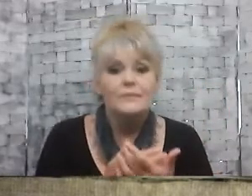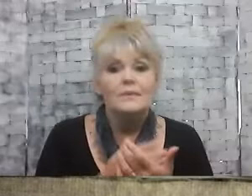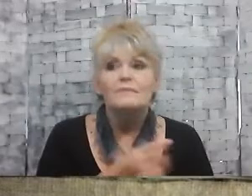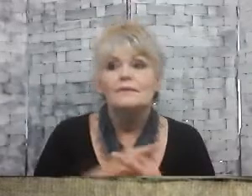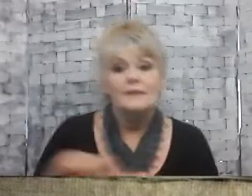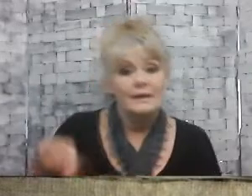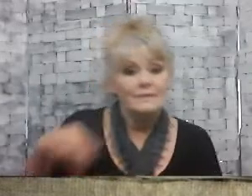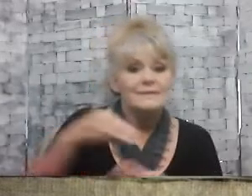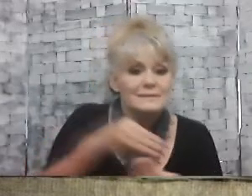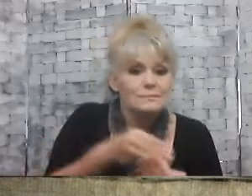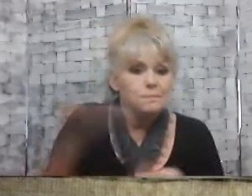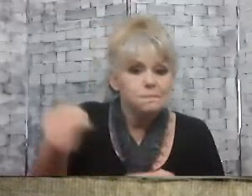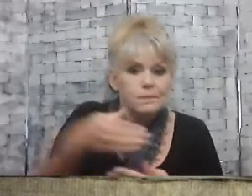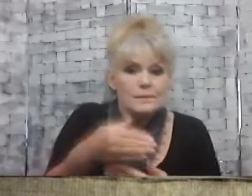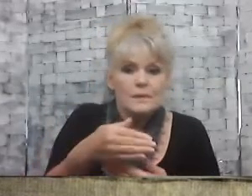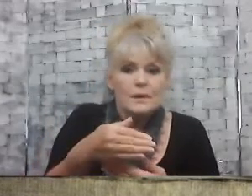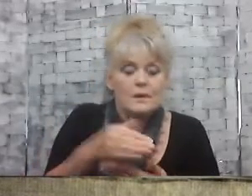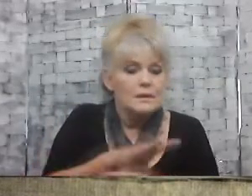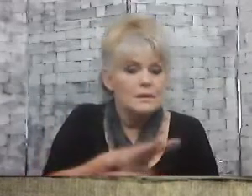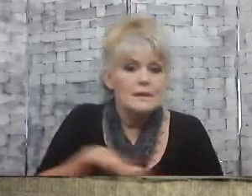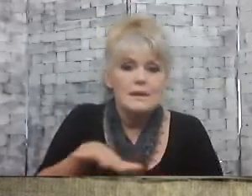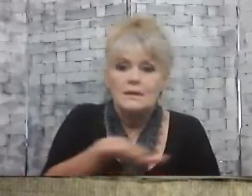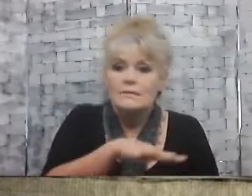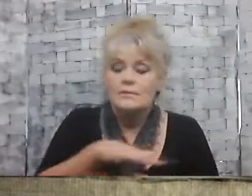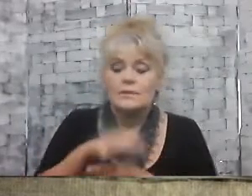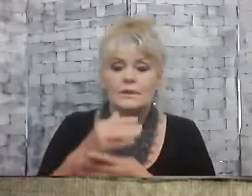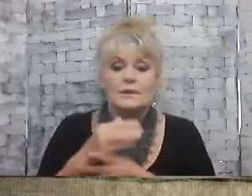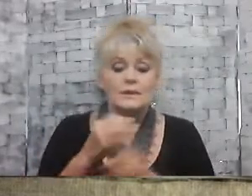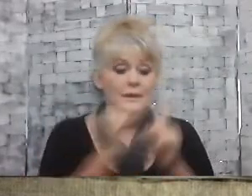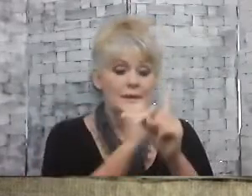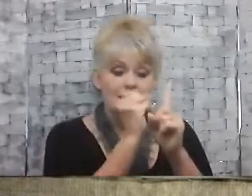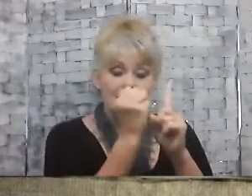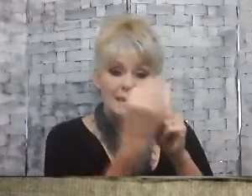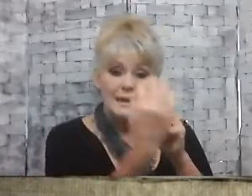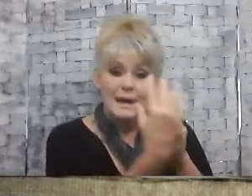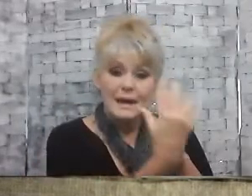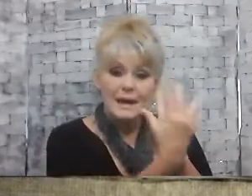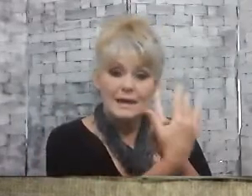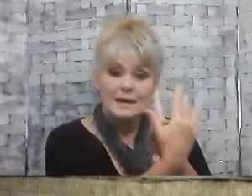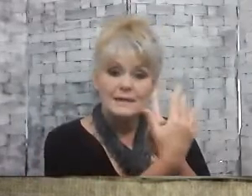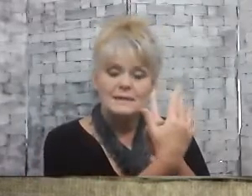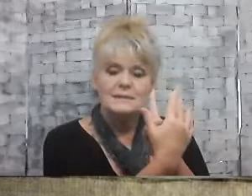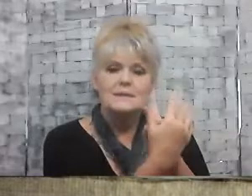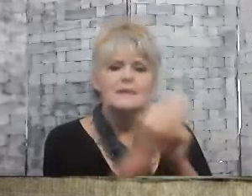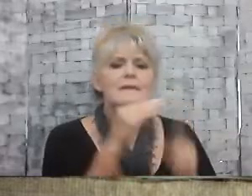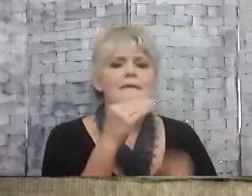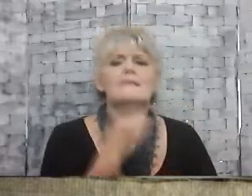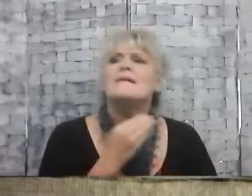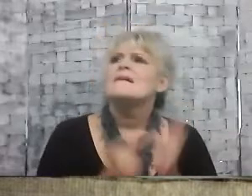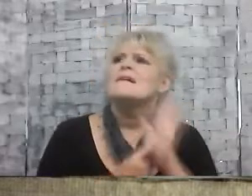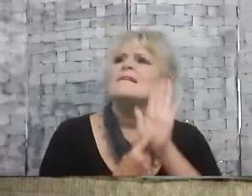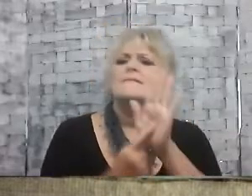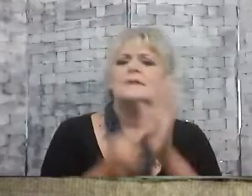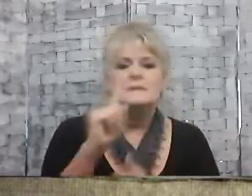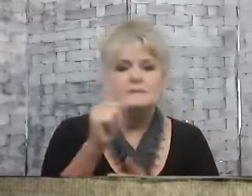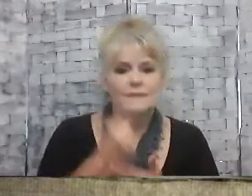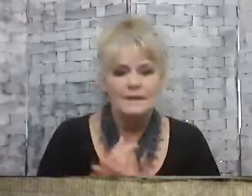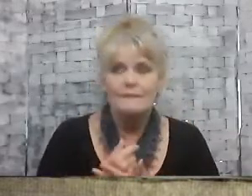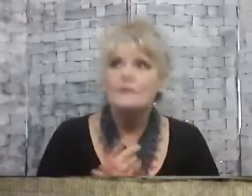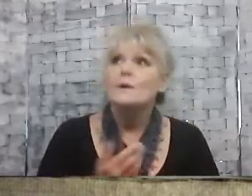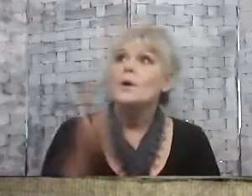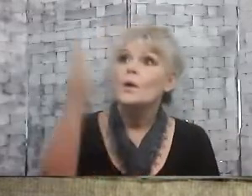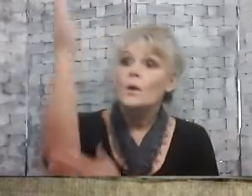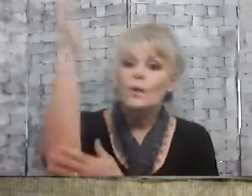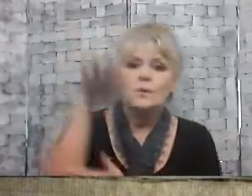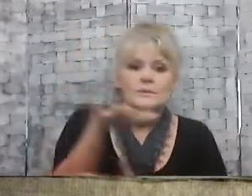die reis begin. Een kaars is voor ons een symbool van Godse teenwoordigheid. Die vertel van